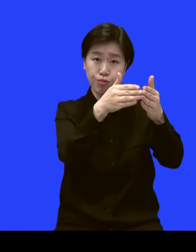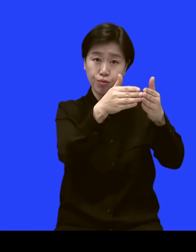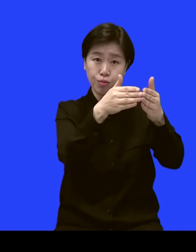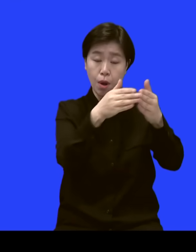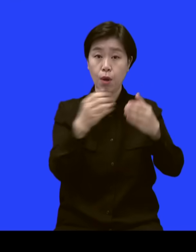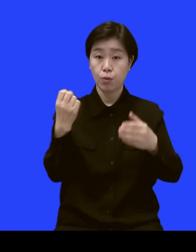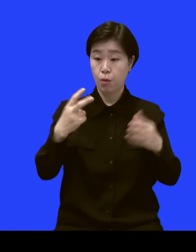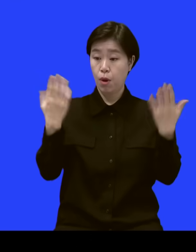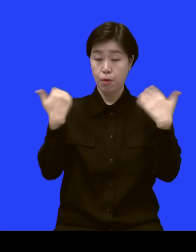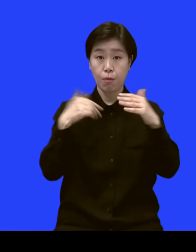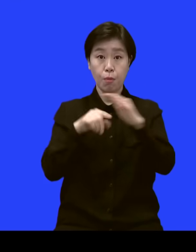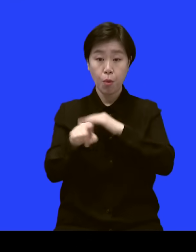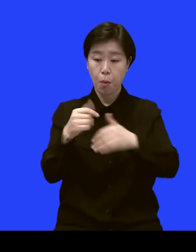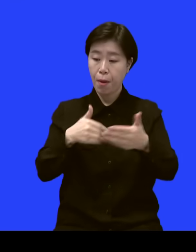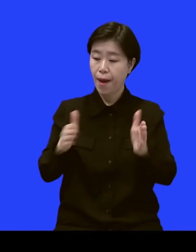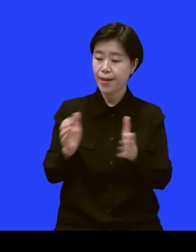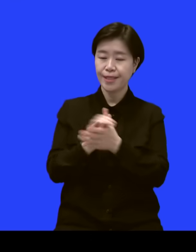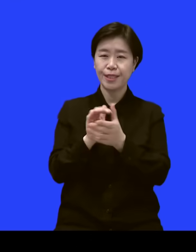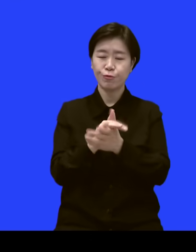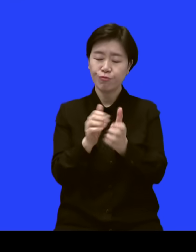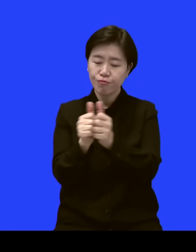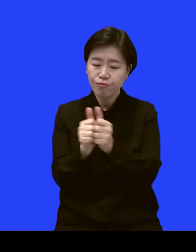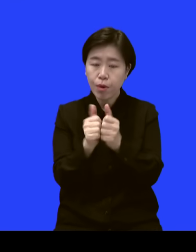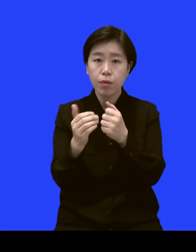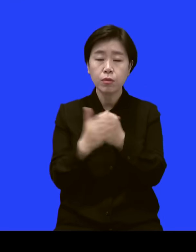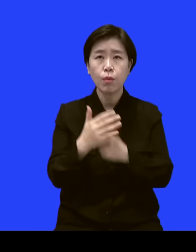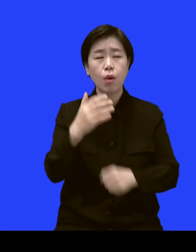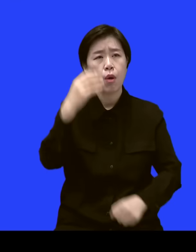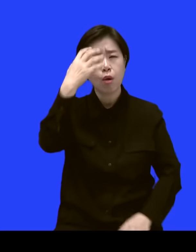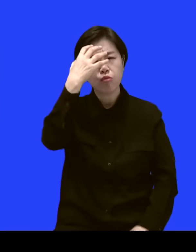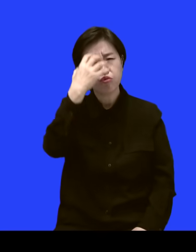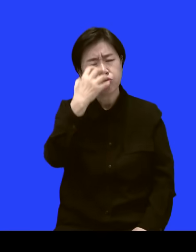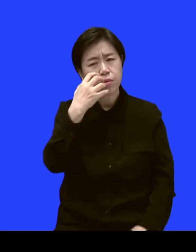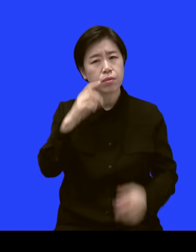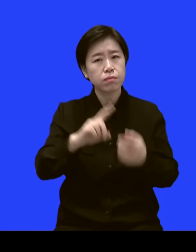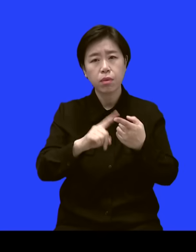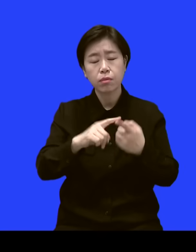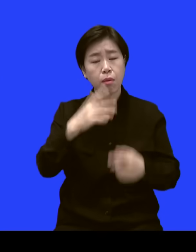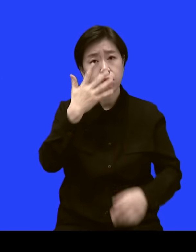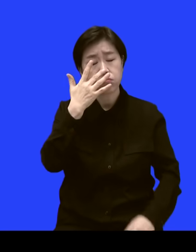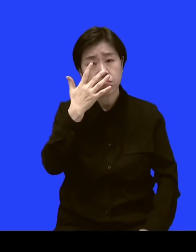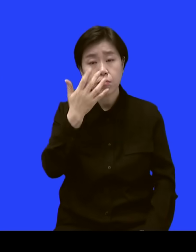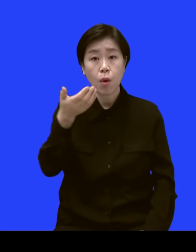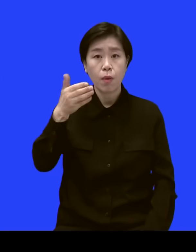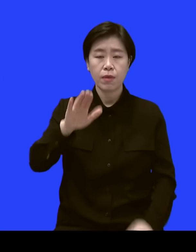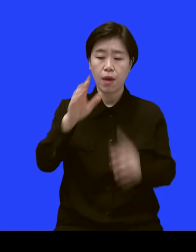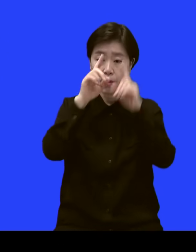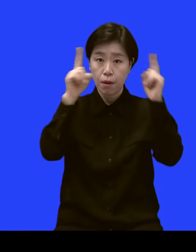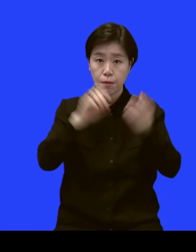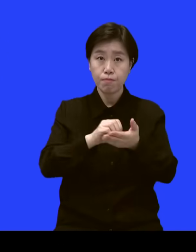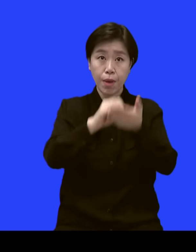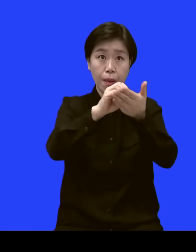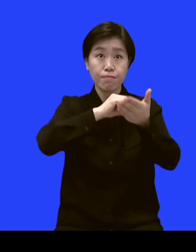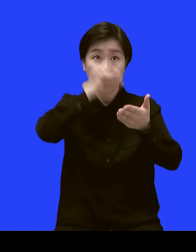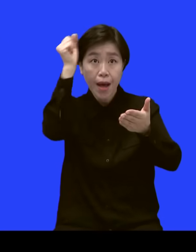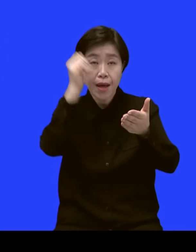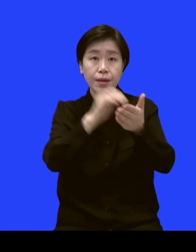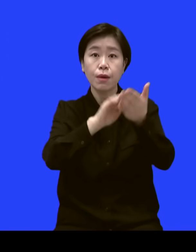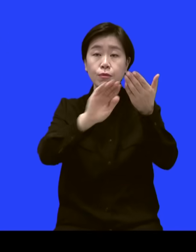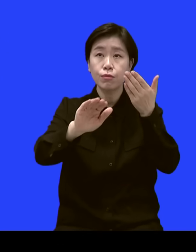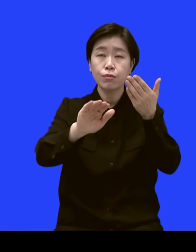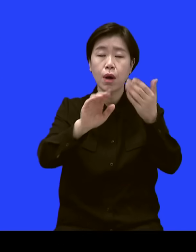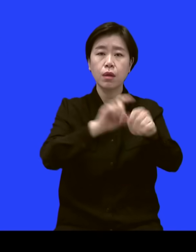언제나 친구들이 있고 그러다가 네. 이제 대학교 들어가면서 혼자만의 시간이 많아지잖아요. 공강 시간도